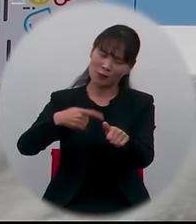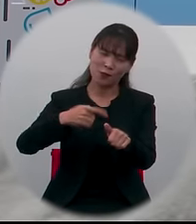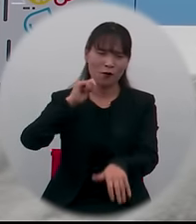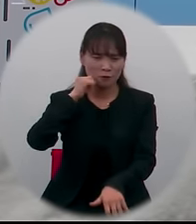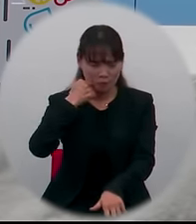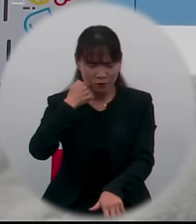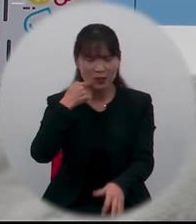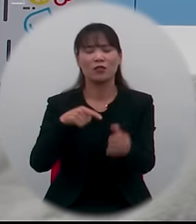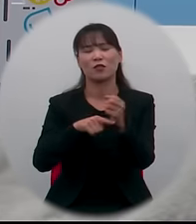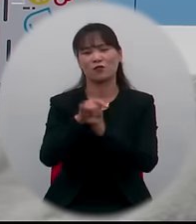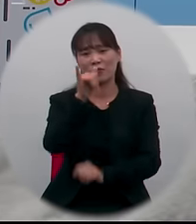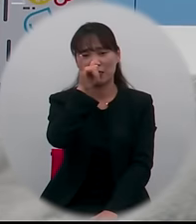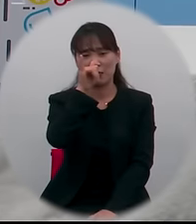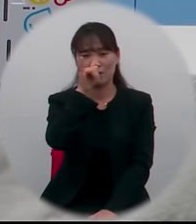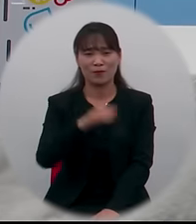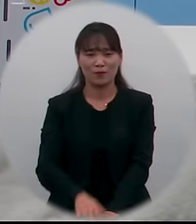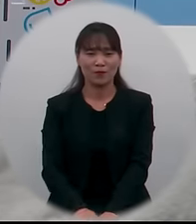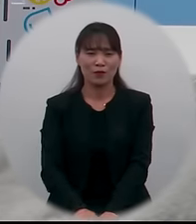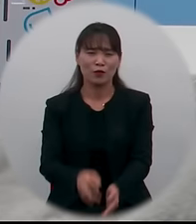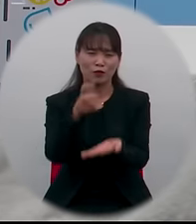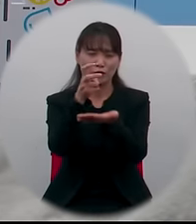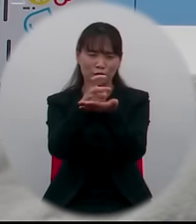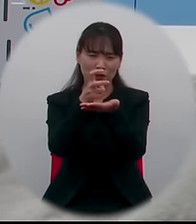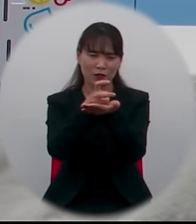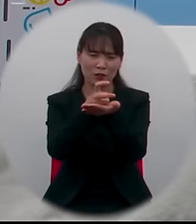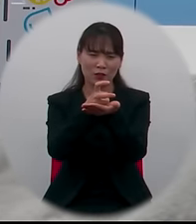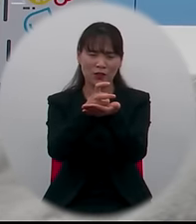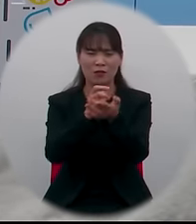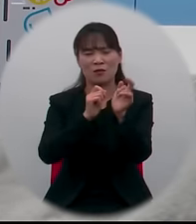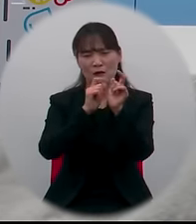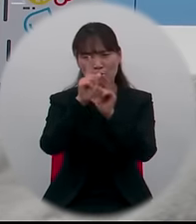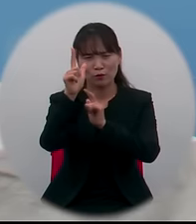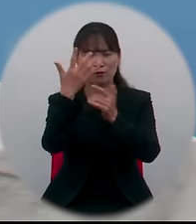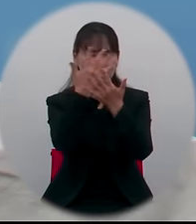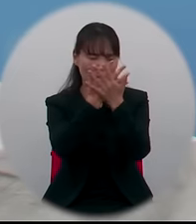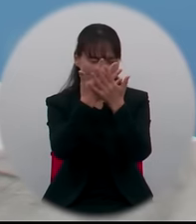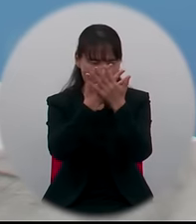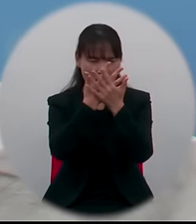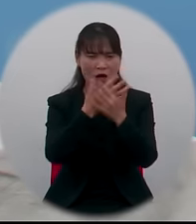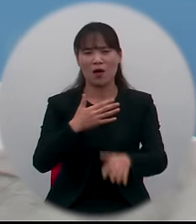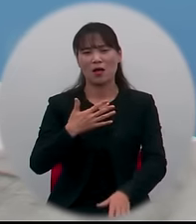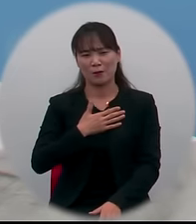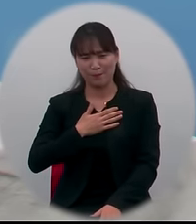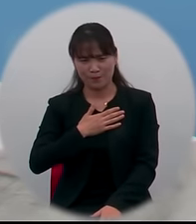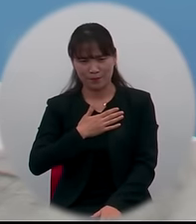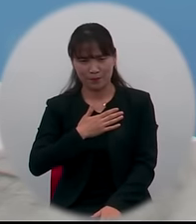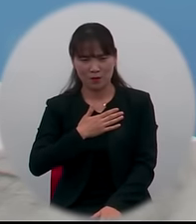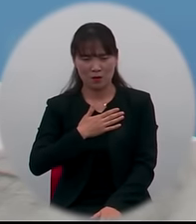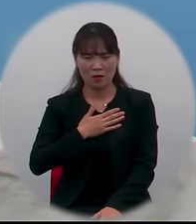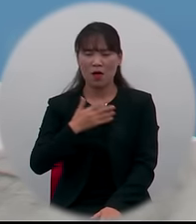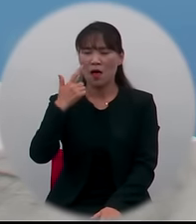훈하 못할까 이유가 있습니다 첫 번째는 는 규칙 설정을 대부분 추상적이거나 감정적으로 하실 때가